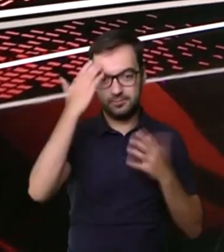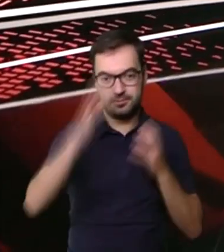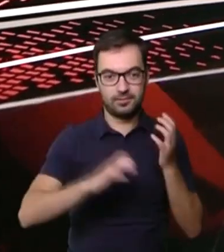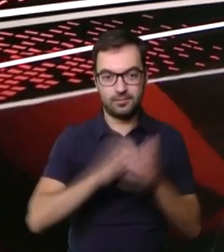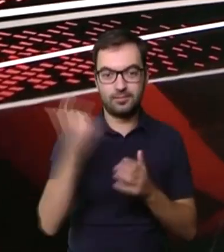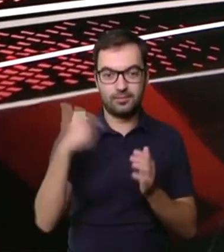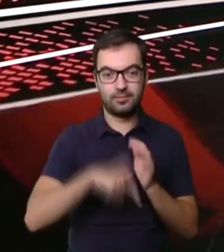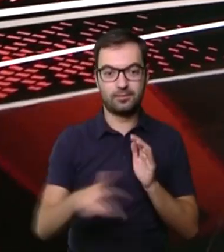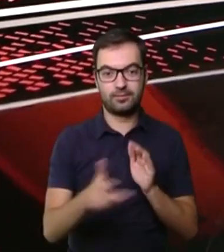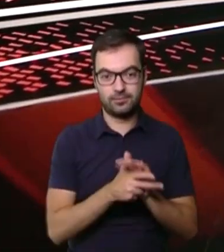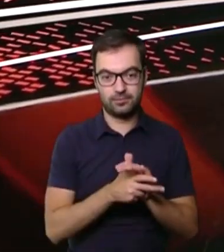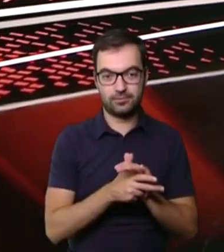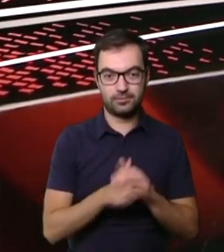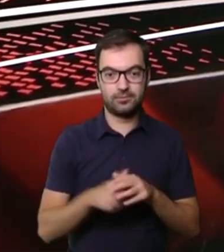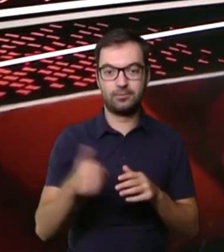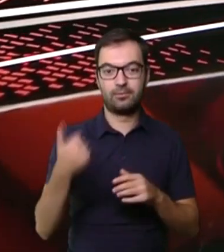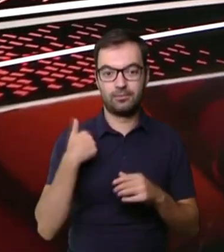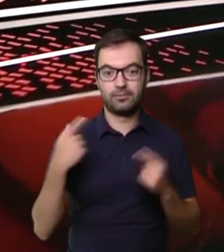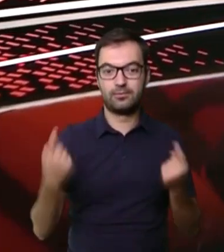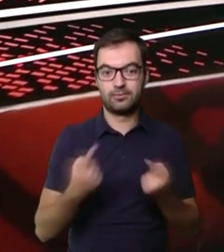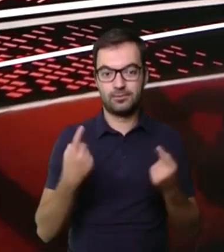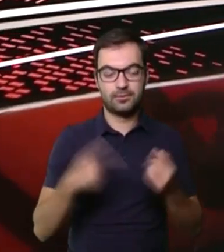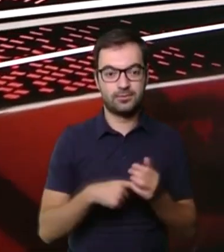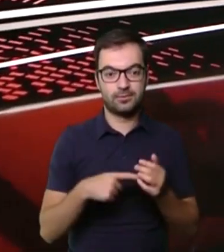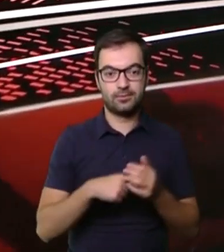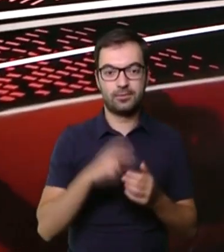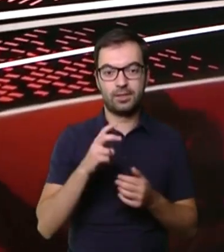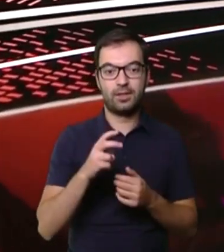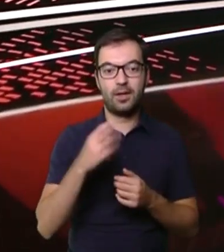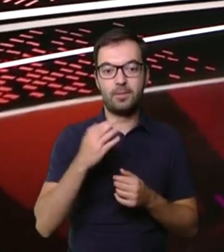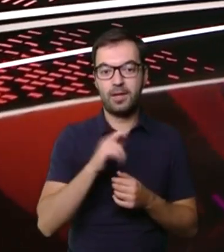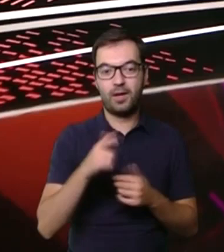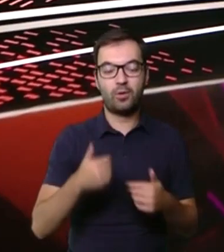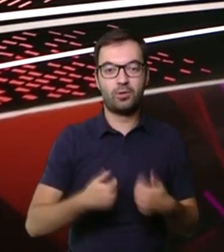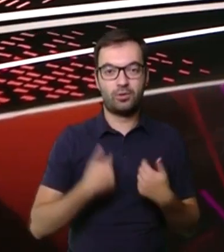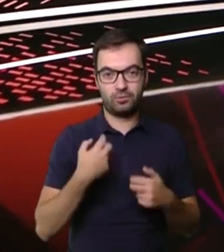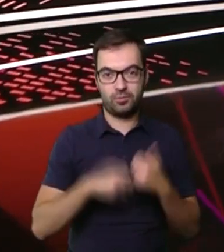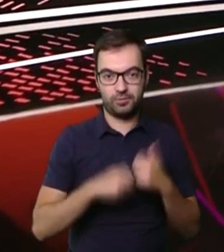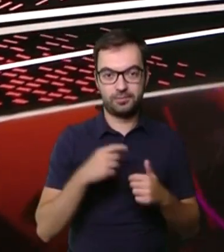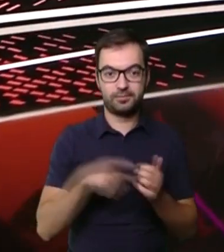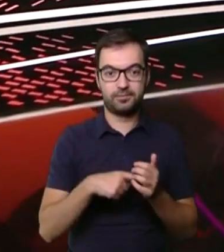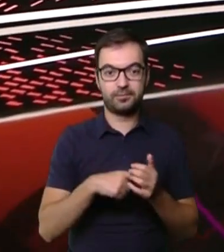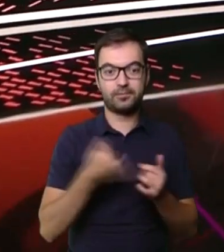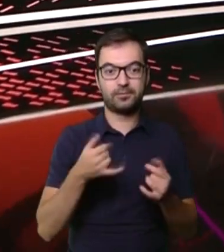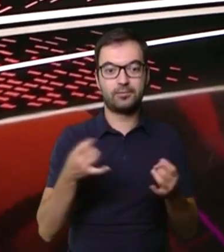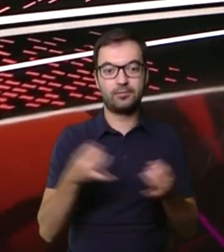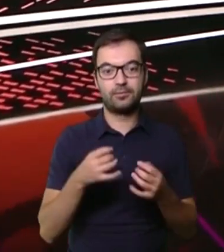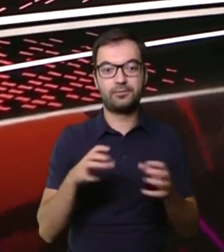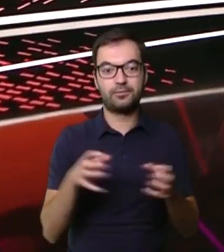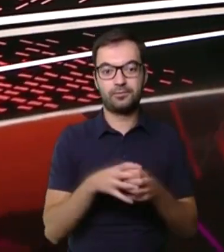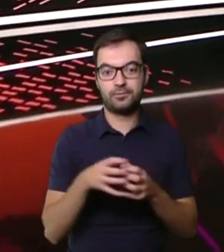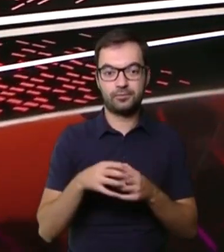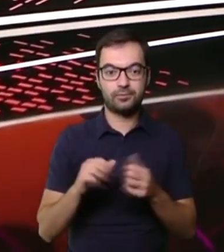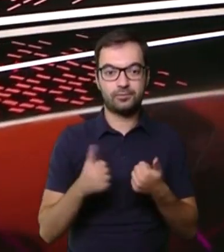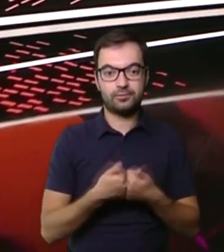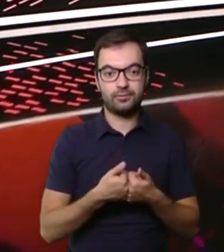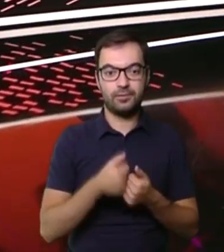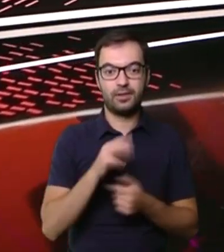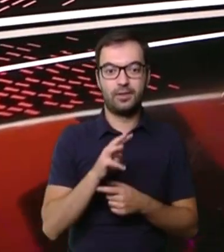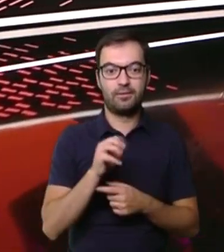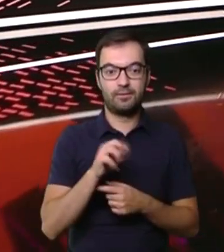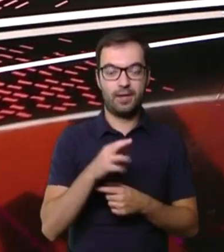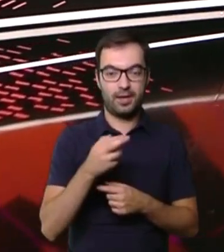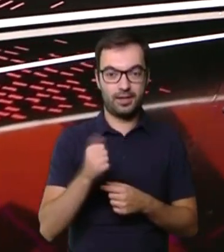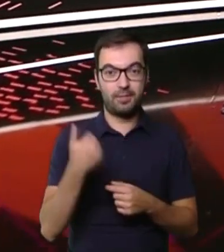w 2018 roku była taka historia, że Michał miał problemy zdrowotne. I tam na przykład grając mecze grupowe w Warnie mieliśmy